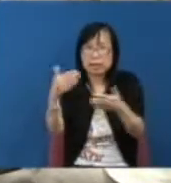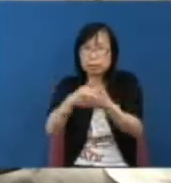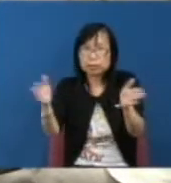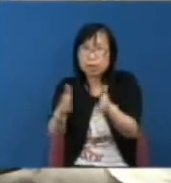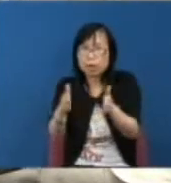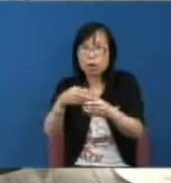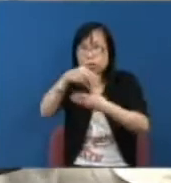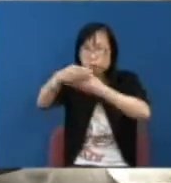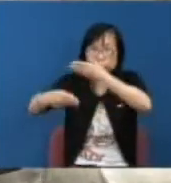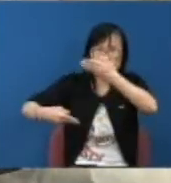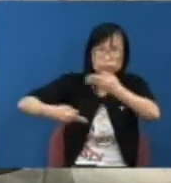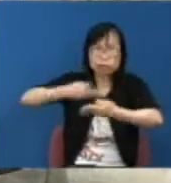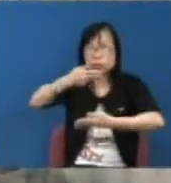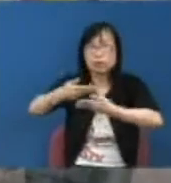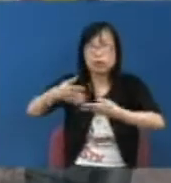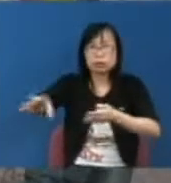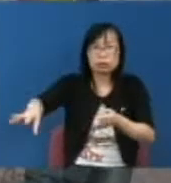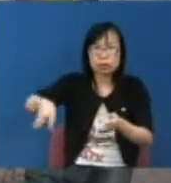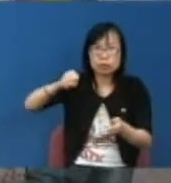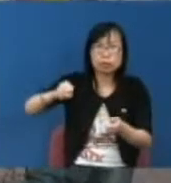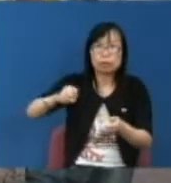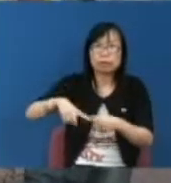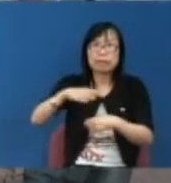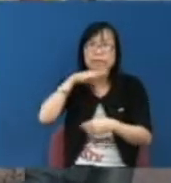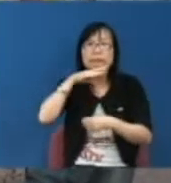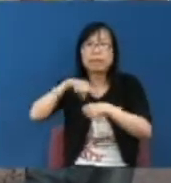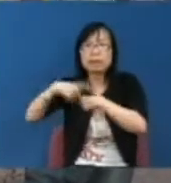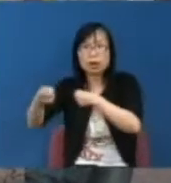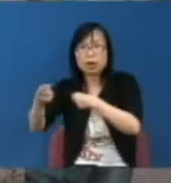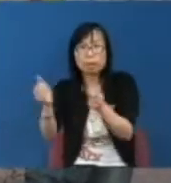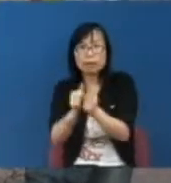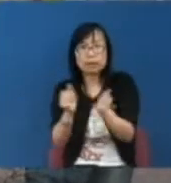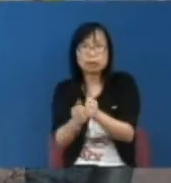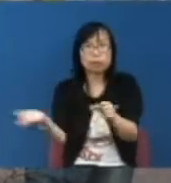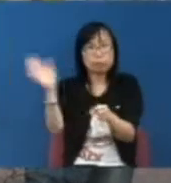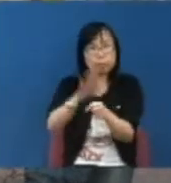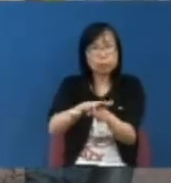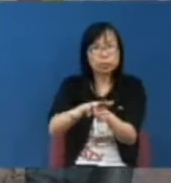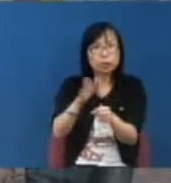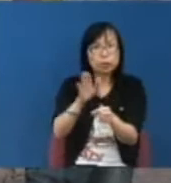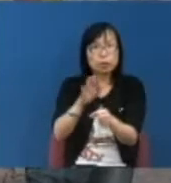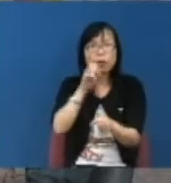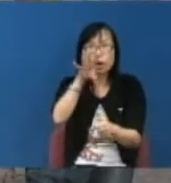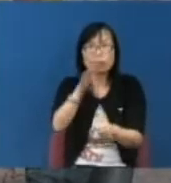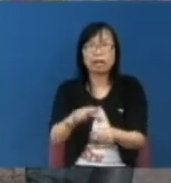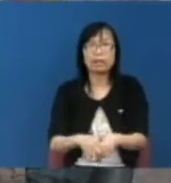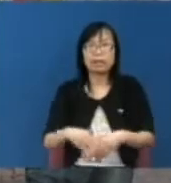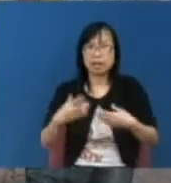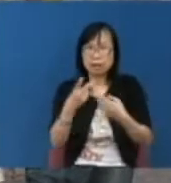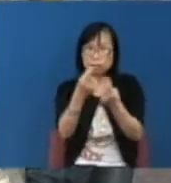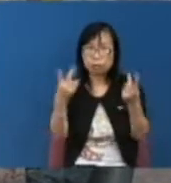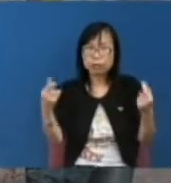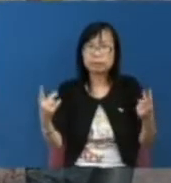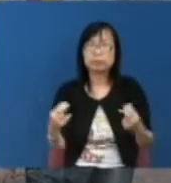環再用啊！等下我哋嘅另一位朋友阿波靚嘅補充 啦， 好啦，咁呢 part 就 green roof 呢度其